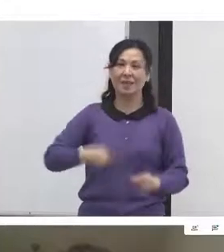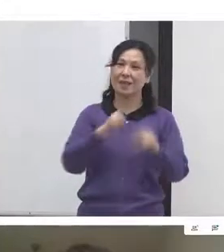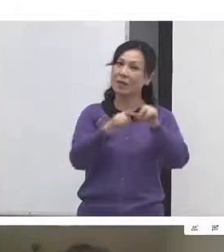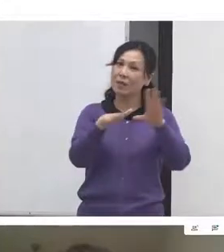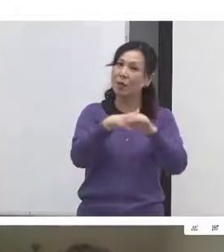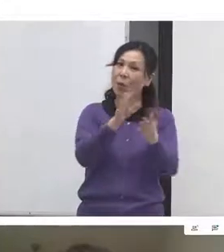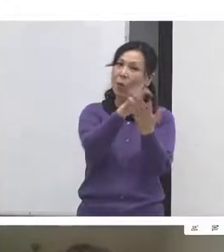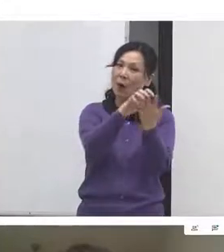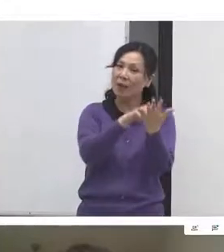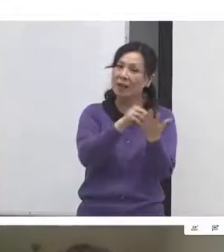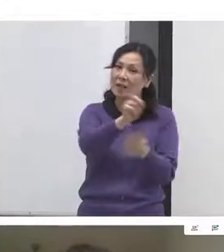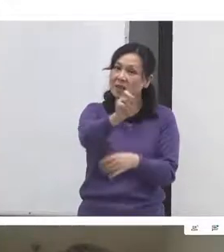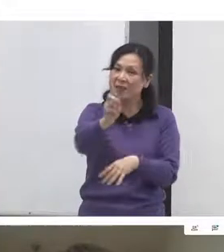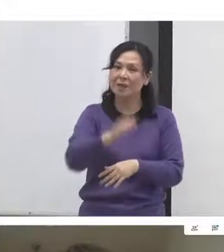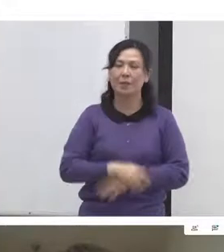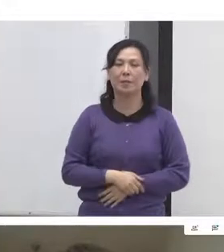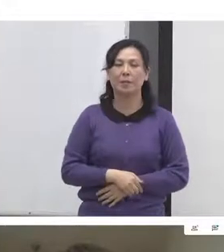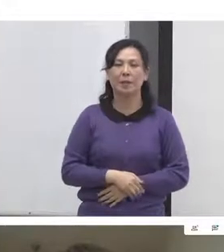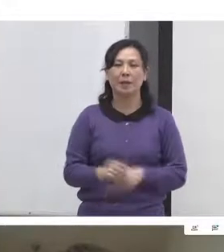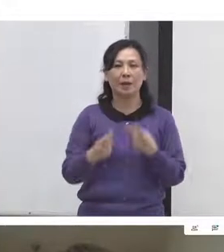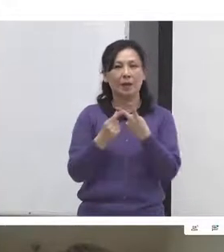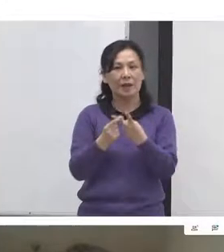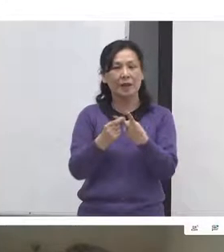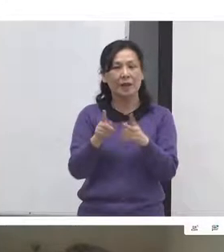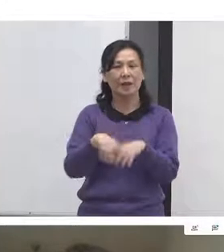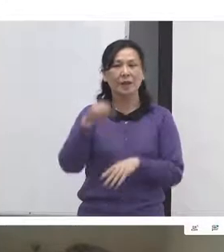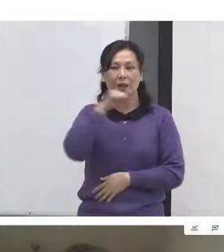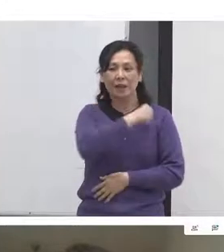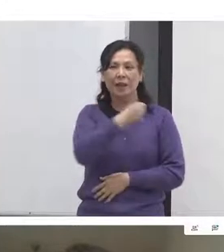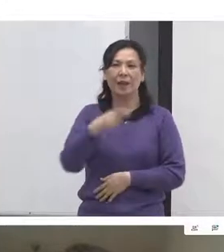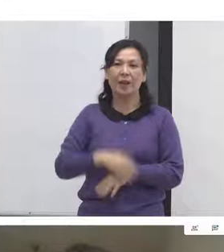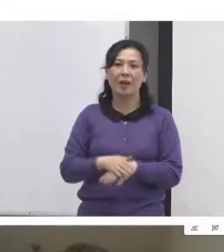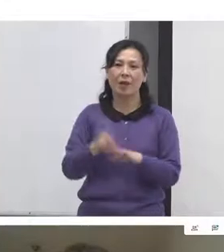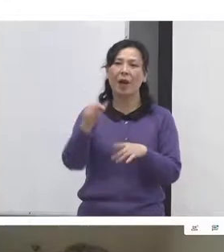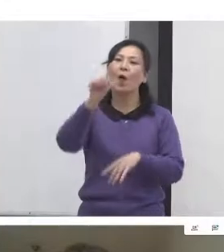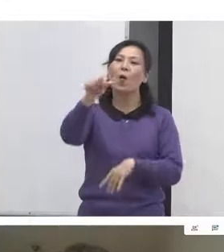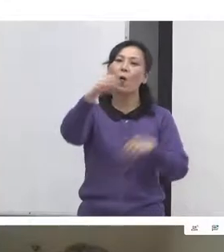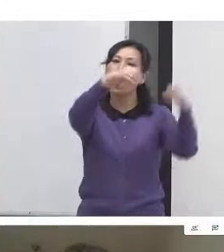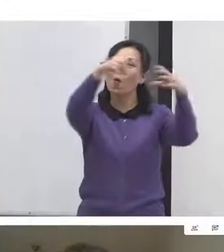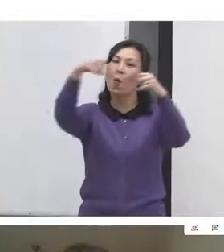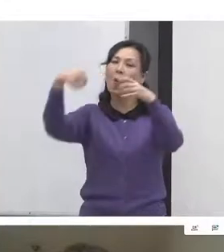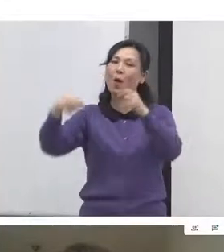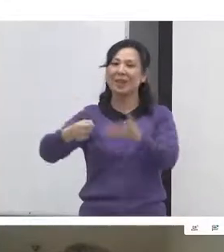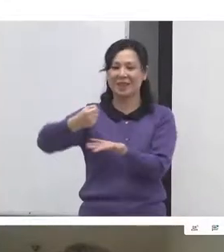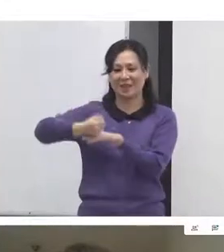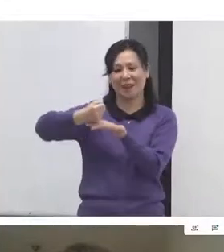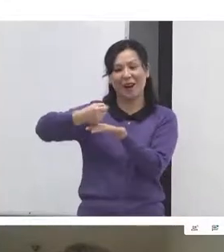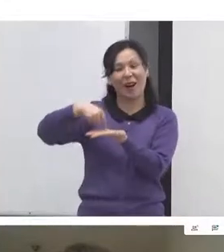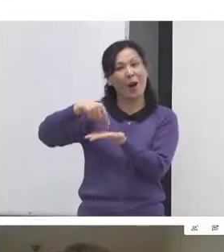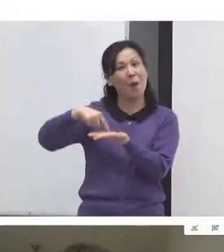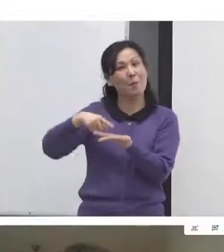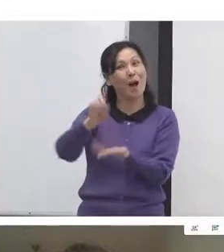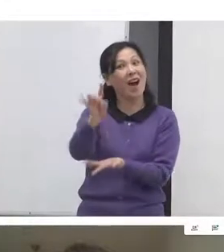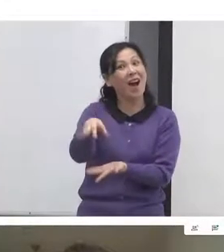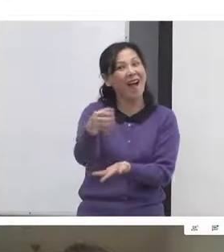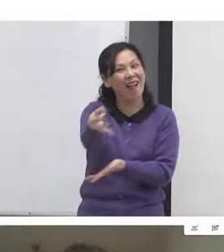刚有一个照片露出了一个台湾开放资料等级，就是5颗星的马克杯，不知道哪里买的呢？